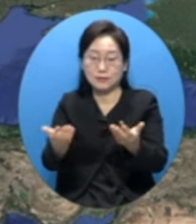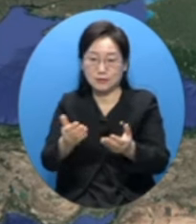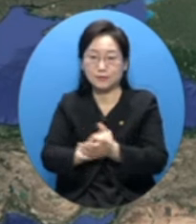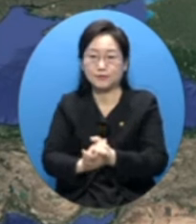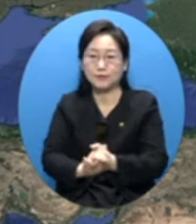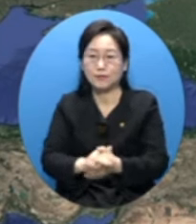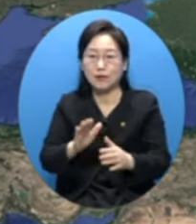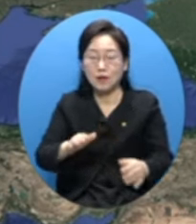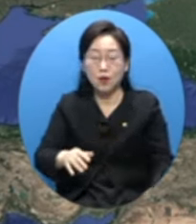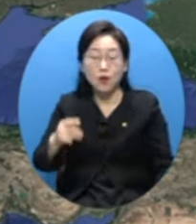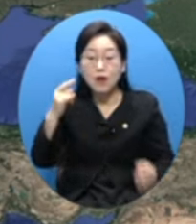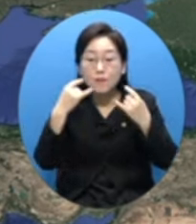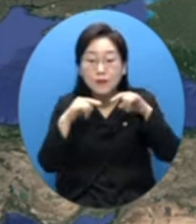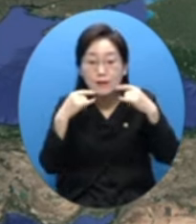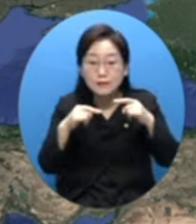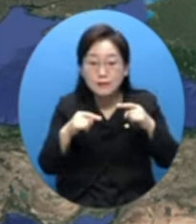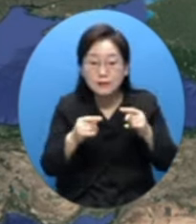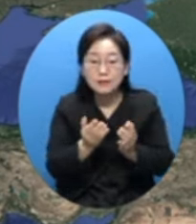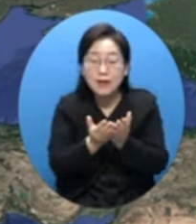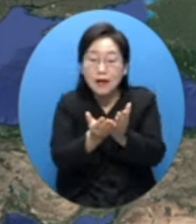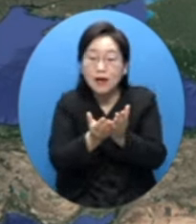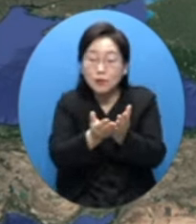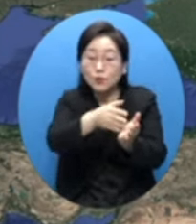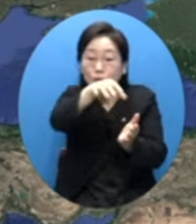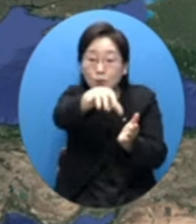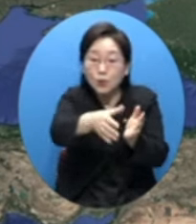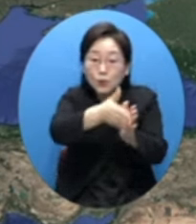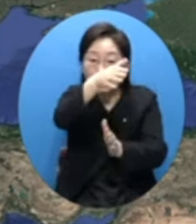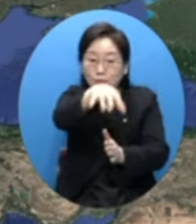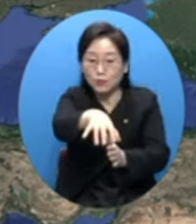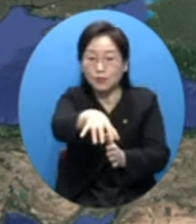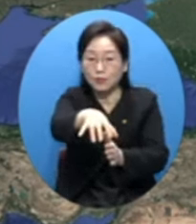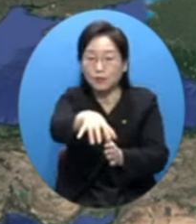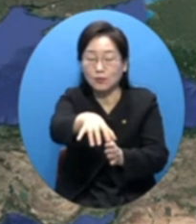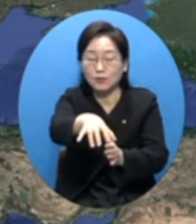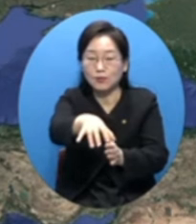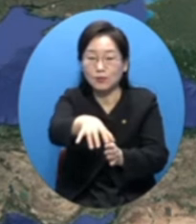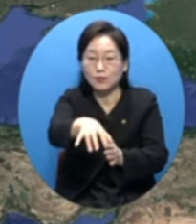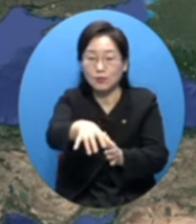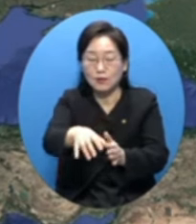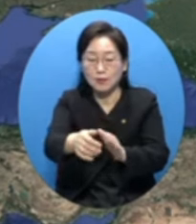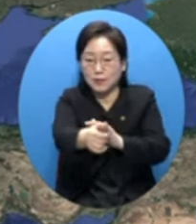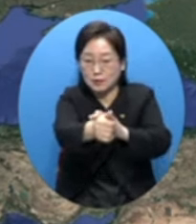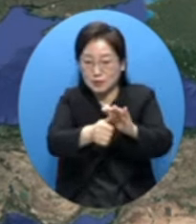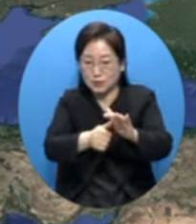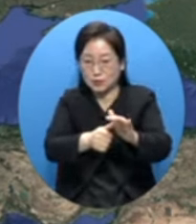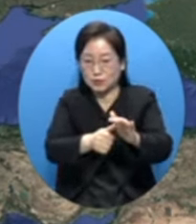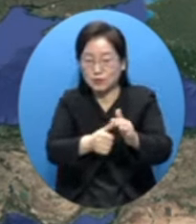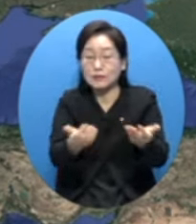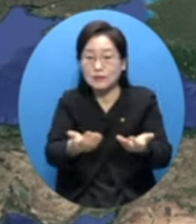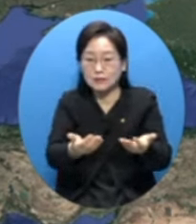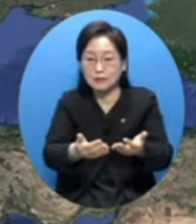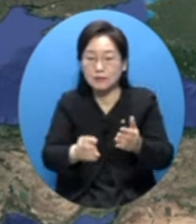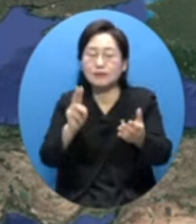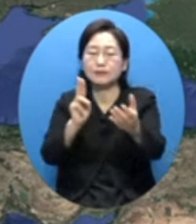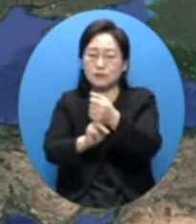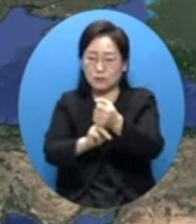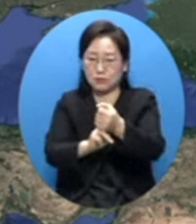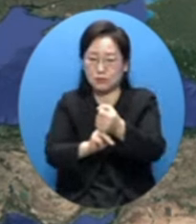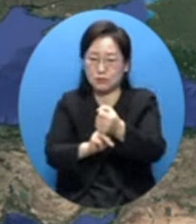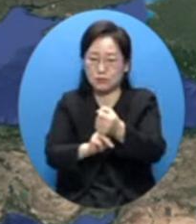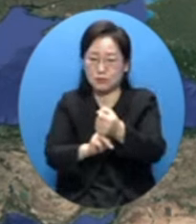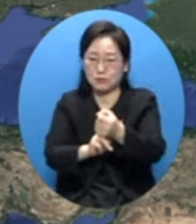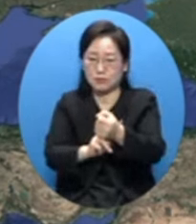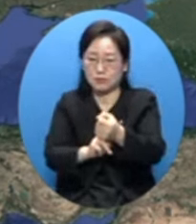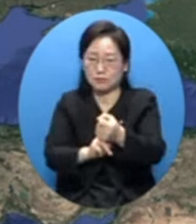덩케르크 프랑스 북부 항구 도시의 해상에서 이루어졌던 해안에서 이루어졌던 해상 철수작전은 가장 큰 기적 중에 하나로 꼽힙니다.